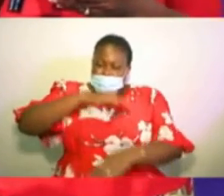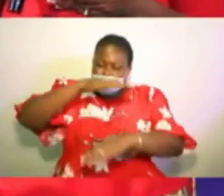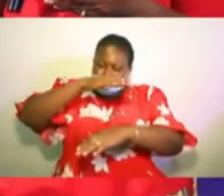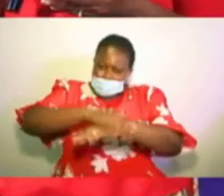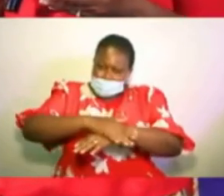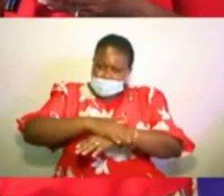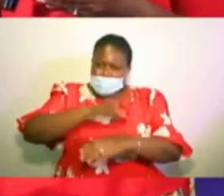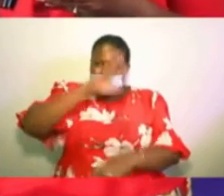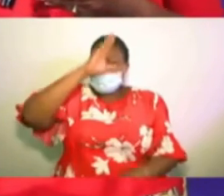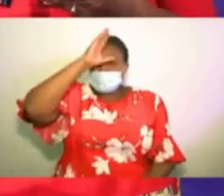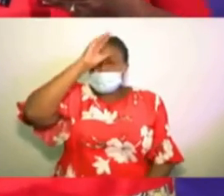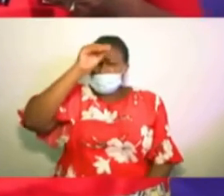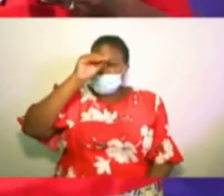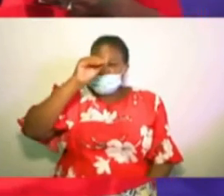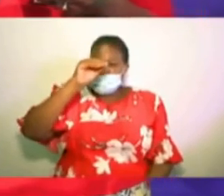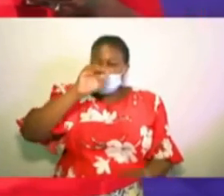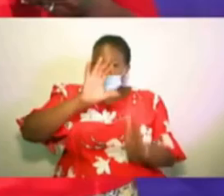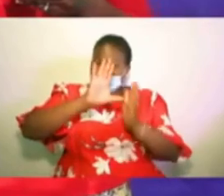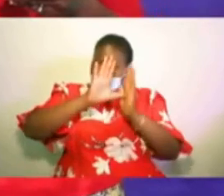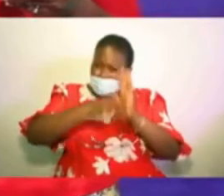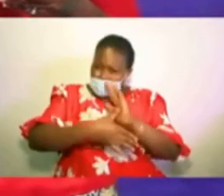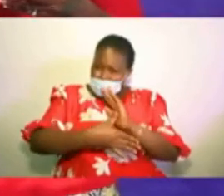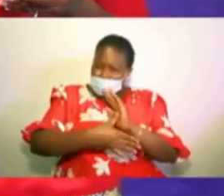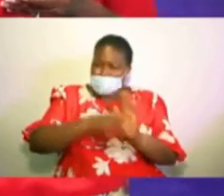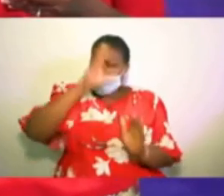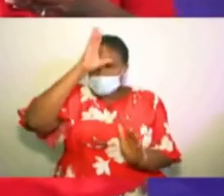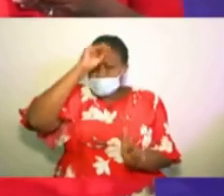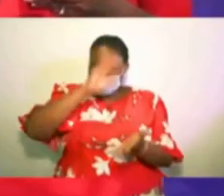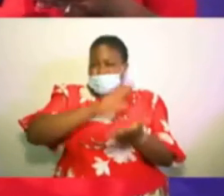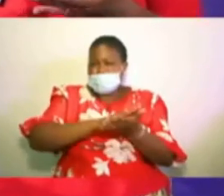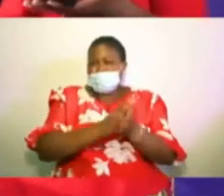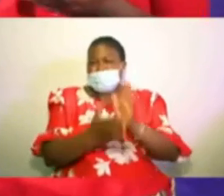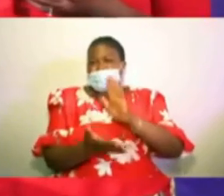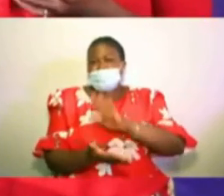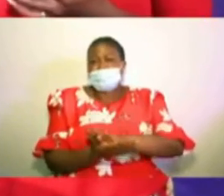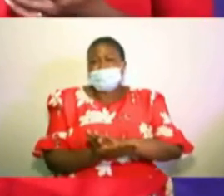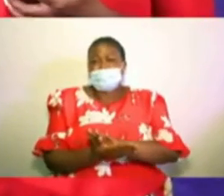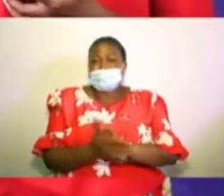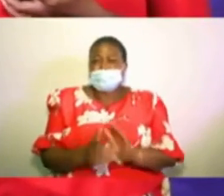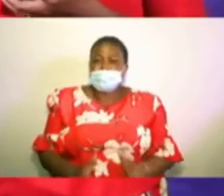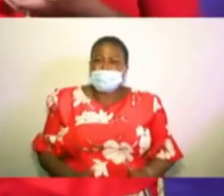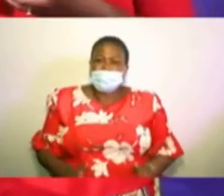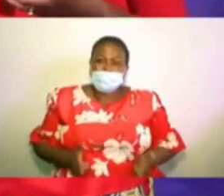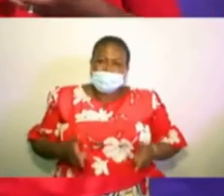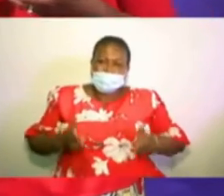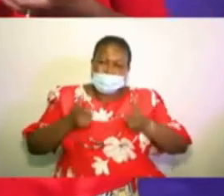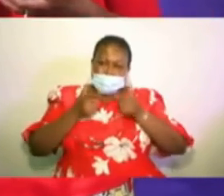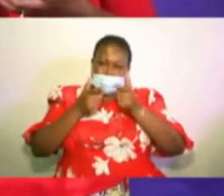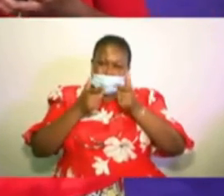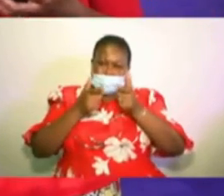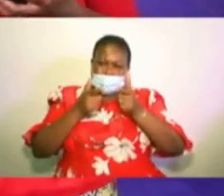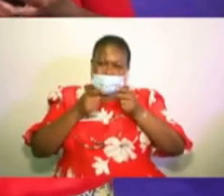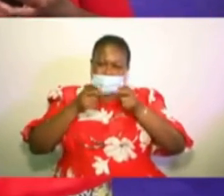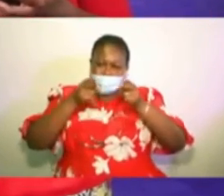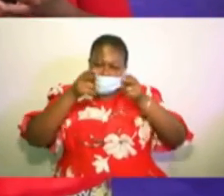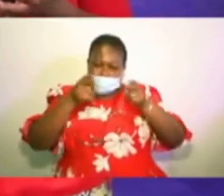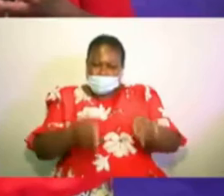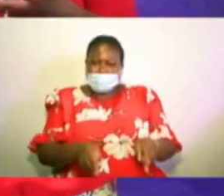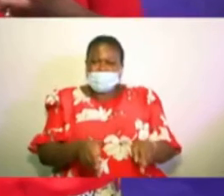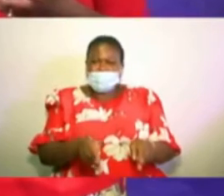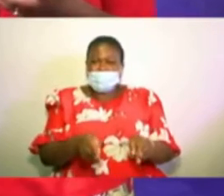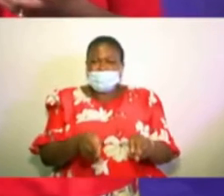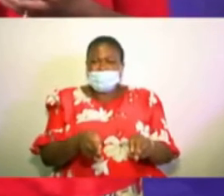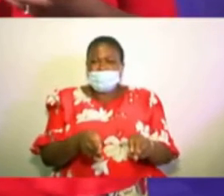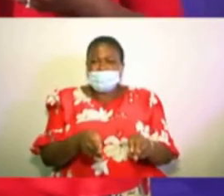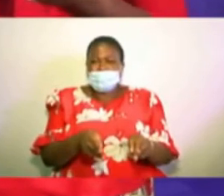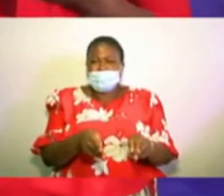became a living being. Et donc je lis Genèse chapitre 2, le verset 7. L'Éternel Dieu forma l'homme de la poussière de